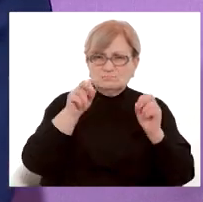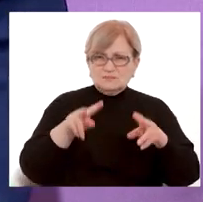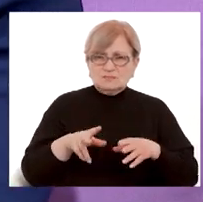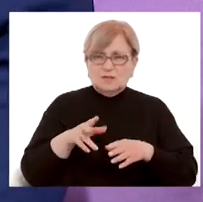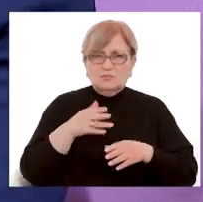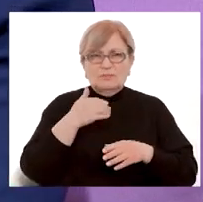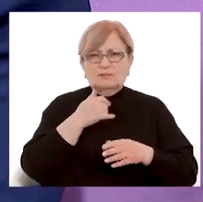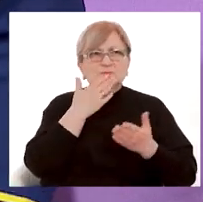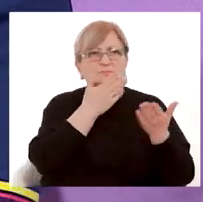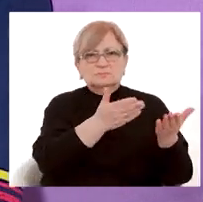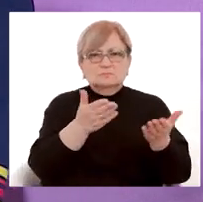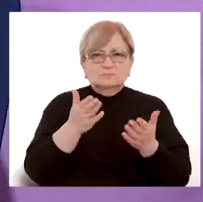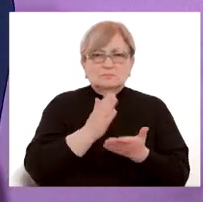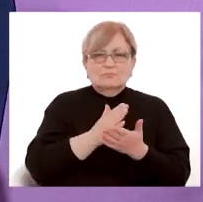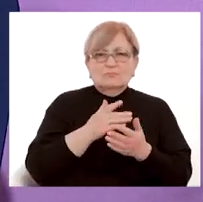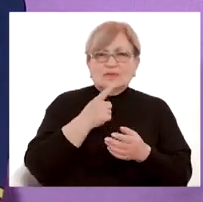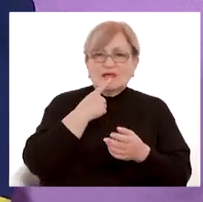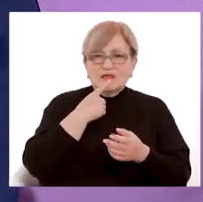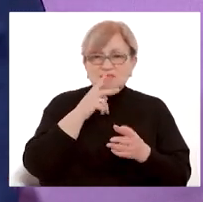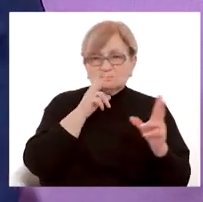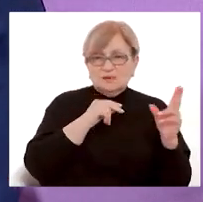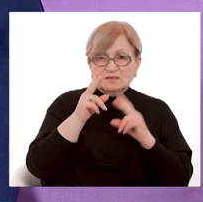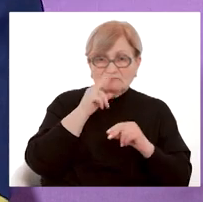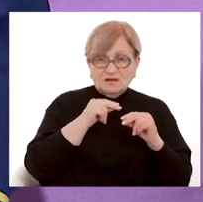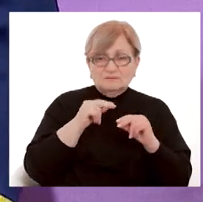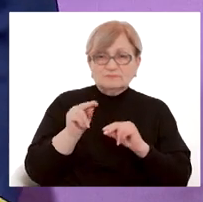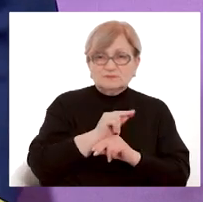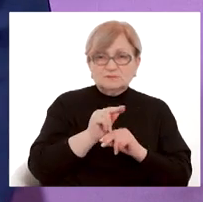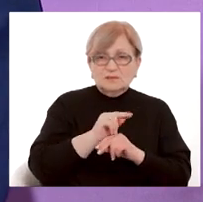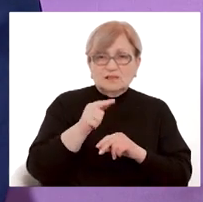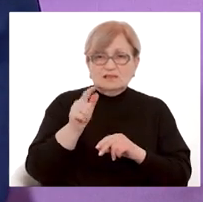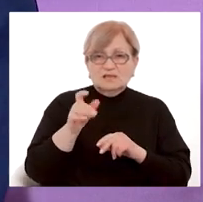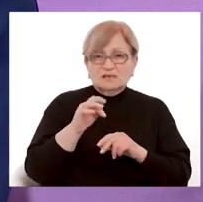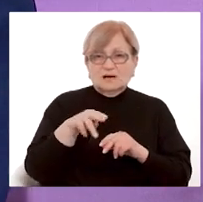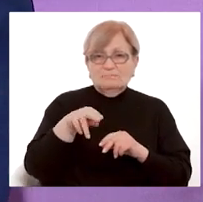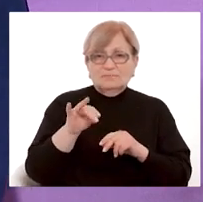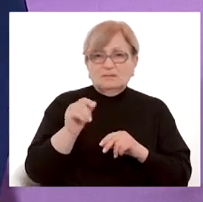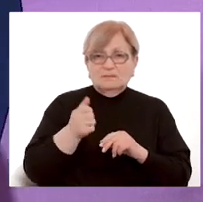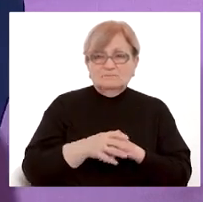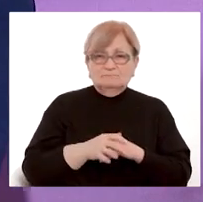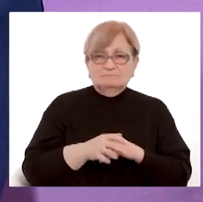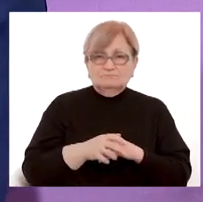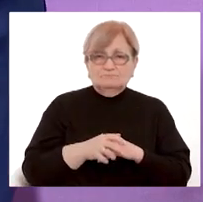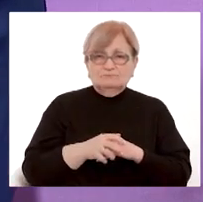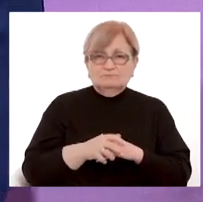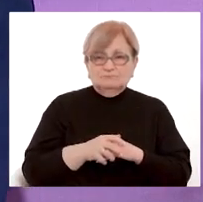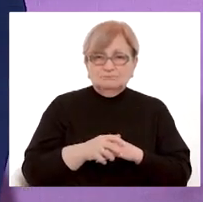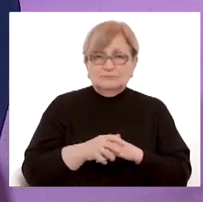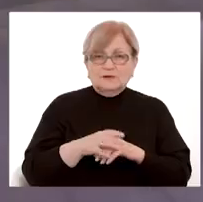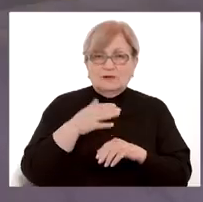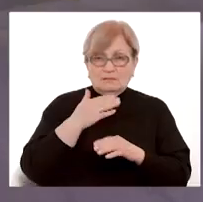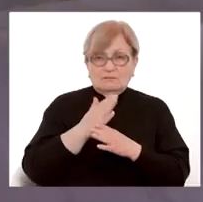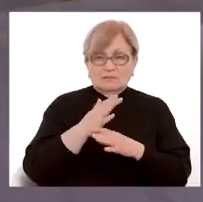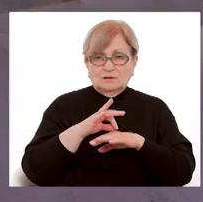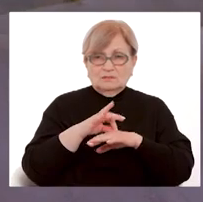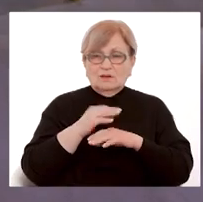სპეციალობები. ეს არის ენისა და მეტყველების თერაპია და ოკუპაციური თერაპია. ეს ორი სპეციალობა არის ასევე წამყვანი, როდესაც გვჭირდება ჩვენ